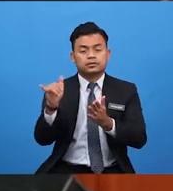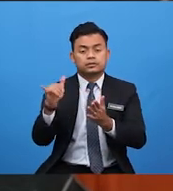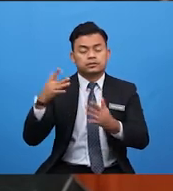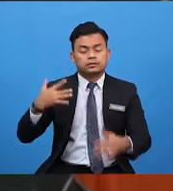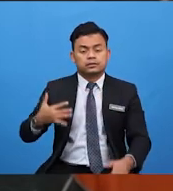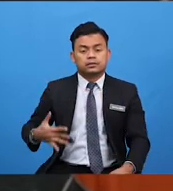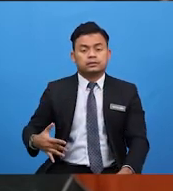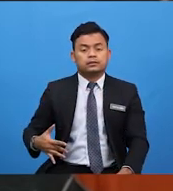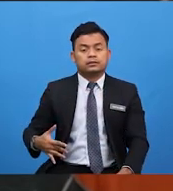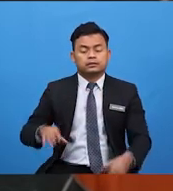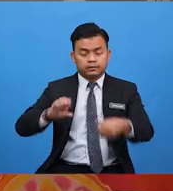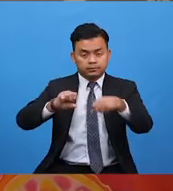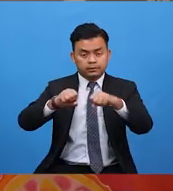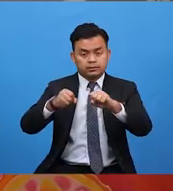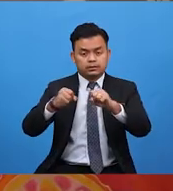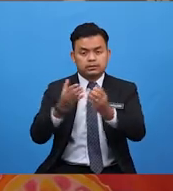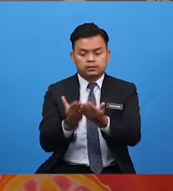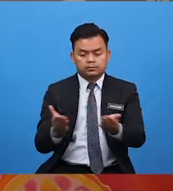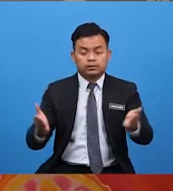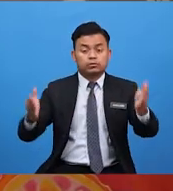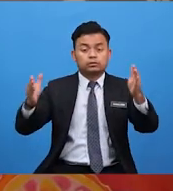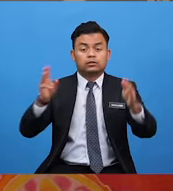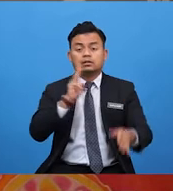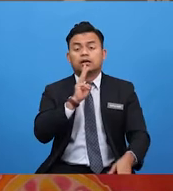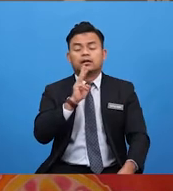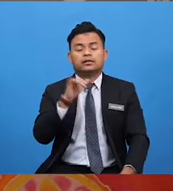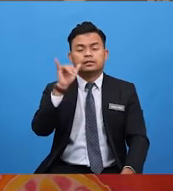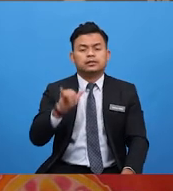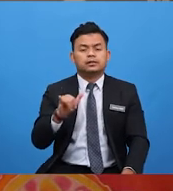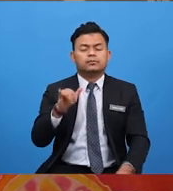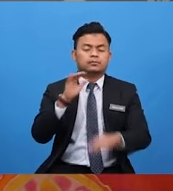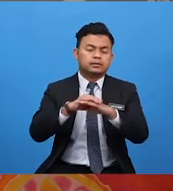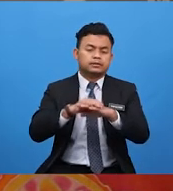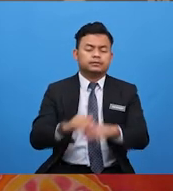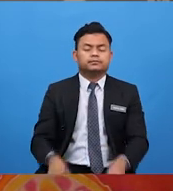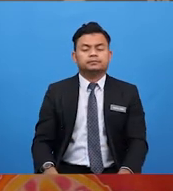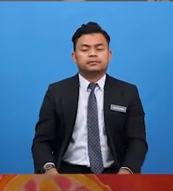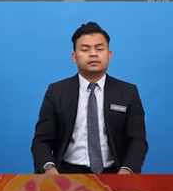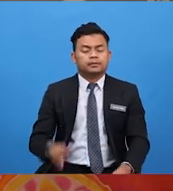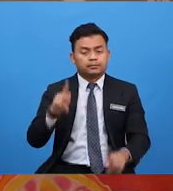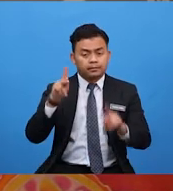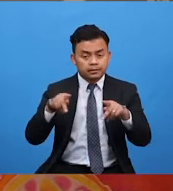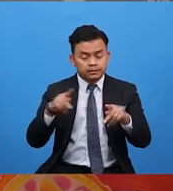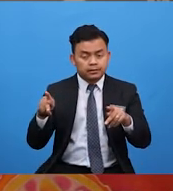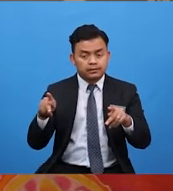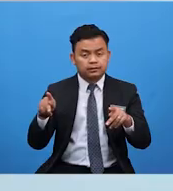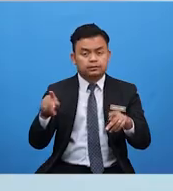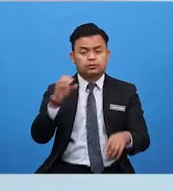dalam takungan air yang banyak untuk memastikan tiada lagi sisa lilin pada permukaan